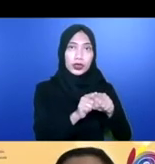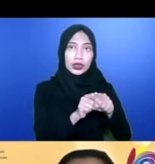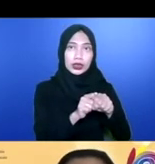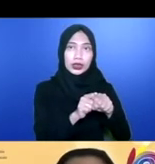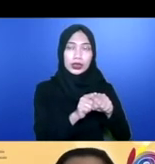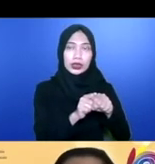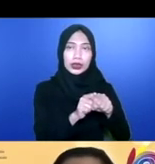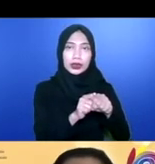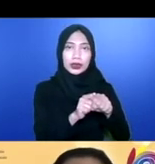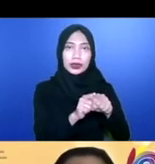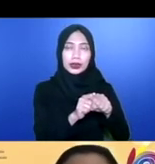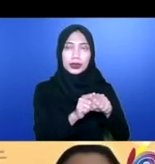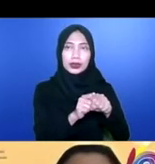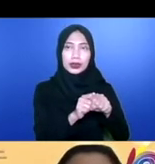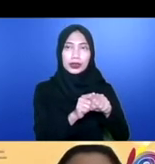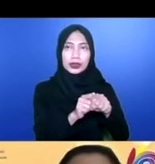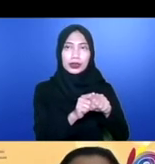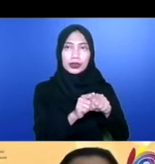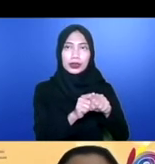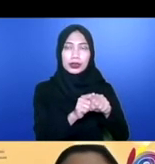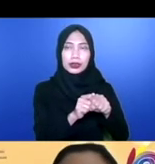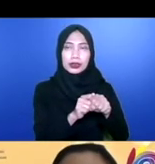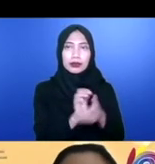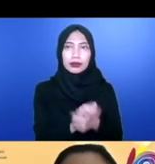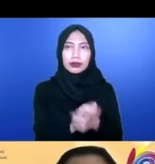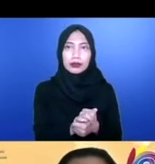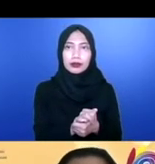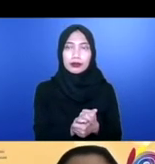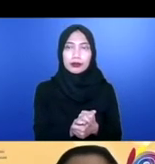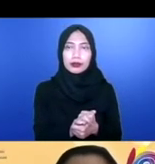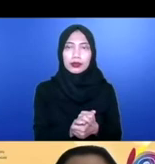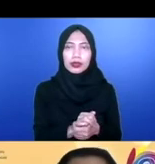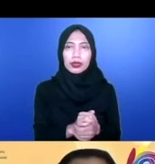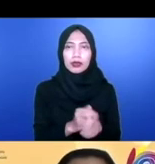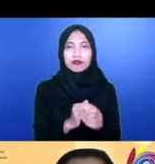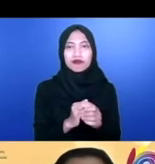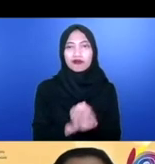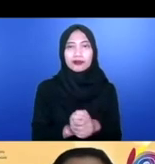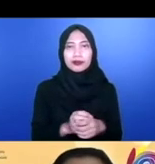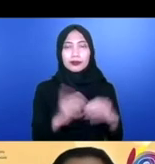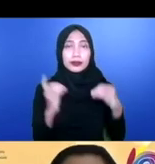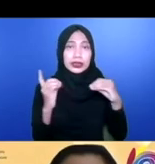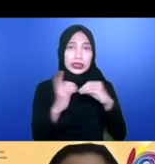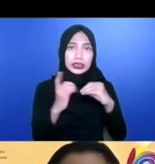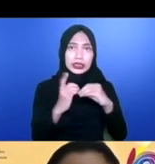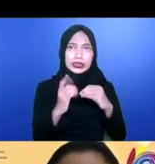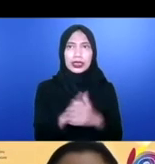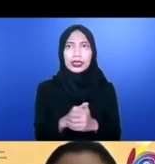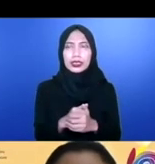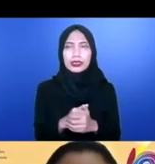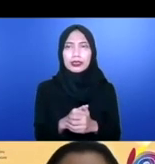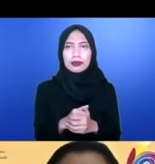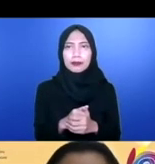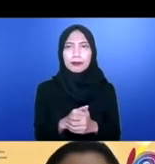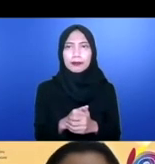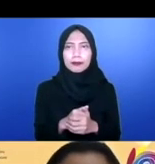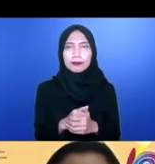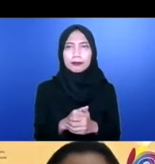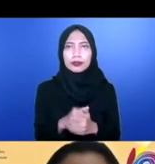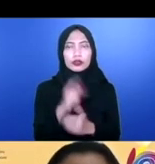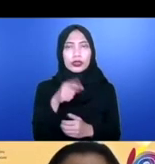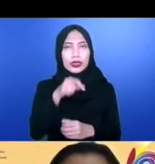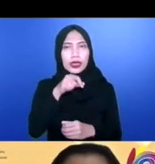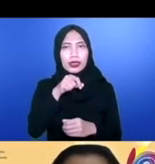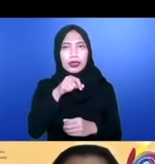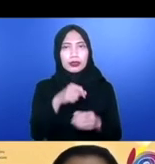hall-nya mengenai laku pandainya, mengenai G2P-nya, mengenai LKD-nya, dinyalakan terus-menerus dengan iklan-iklan yang lain